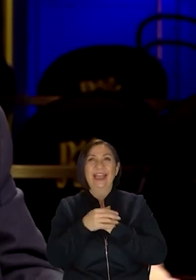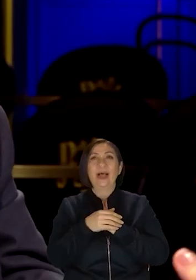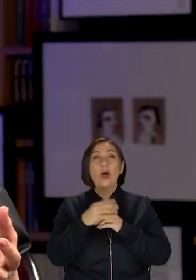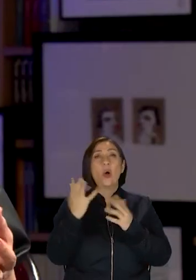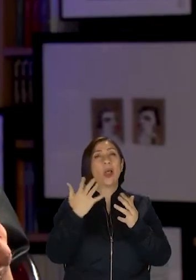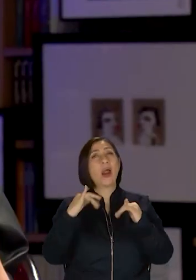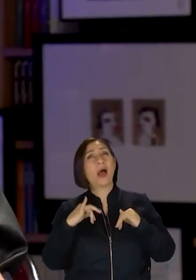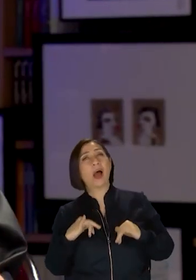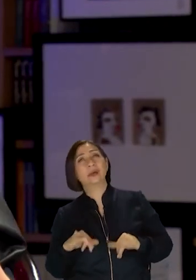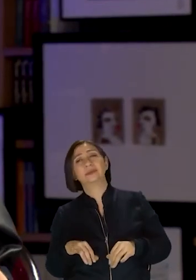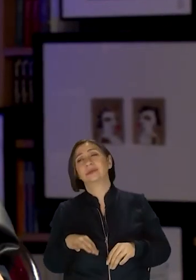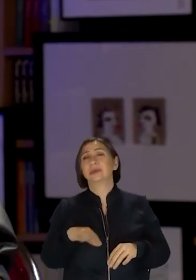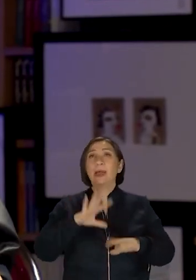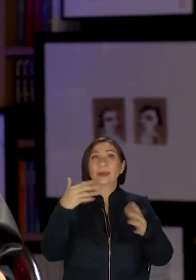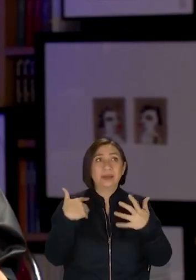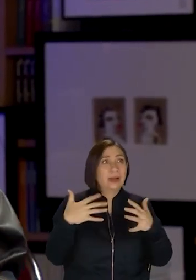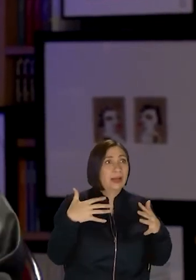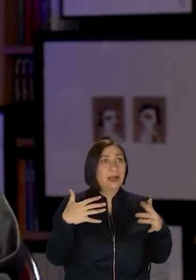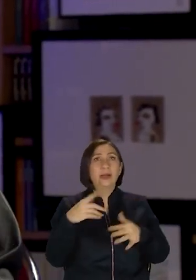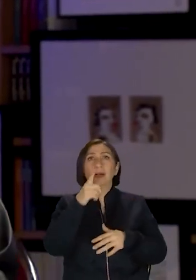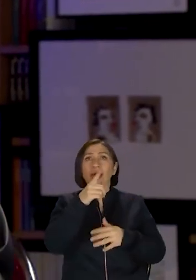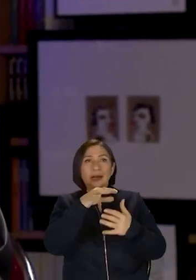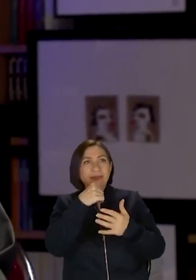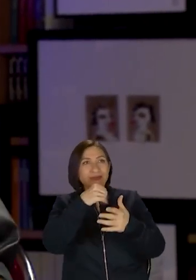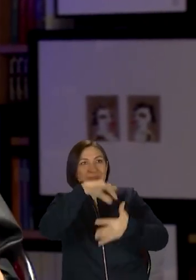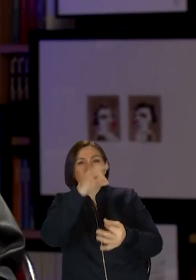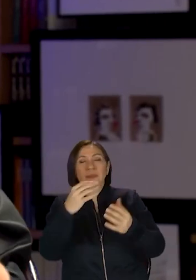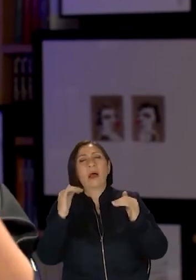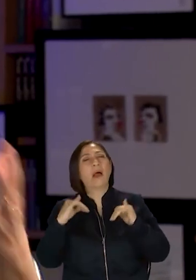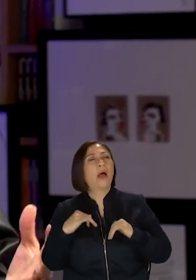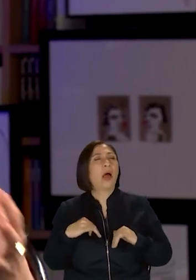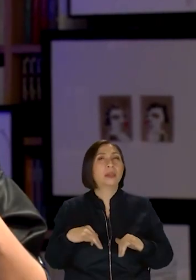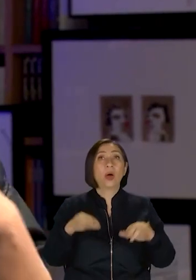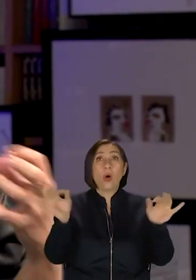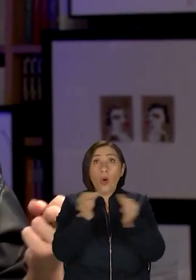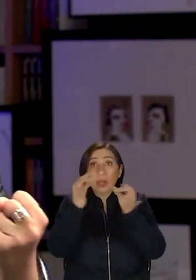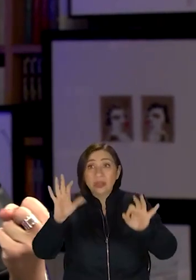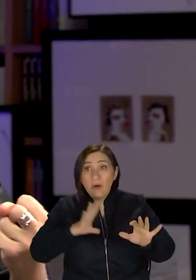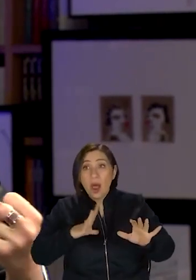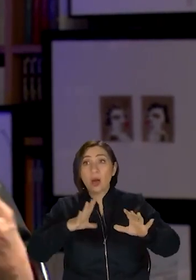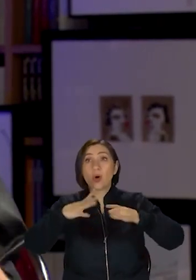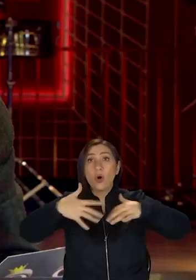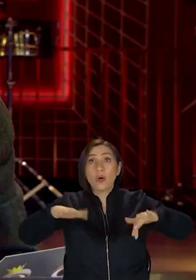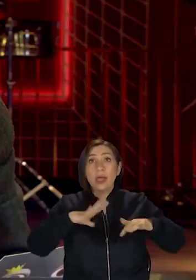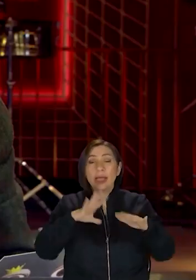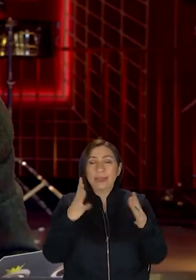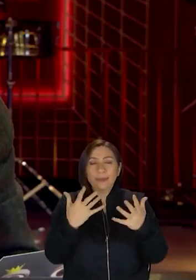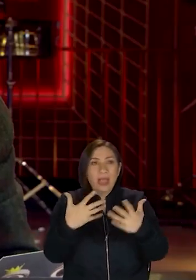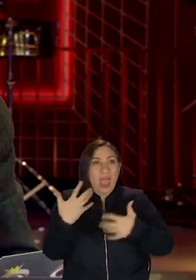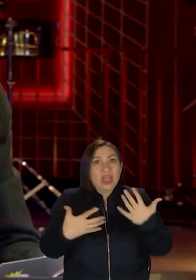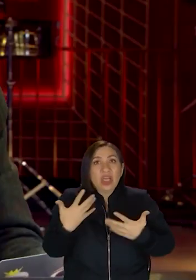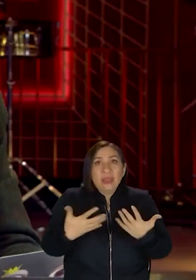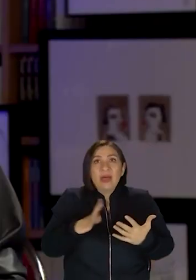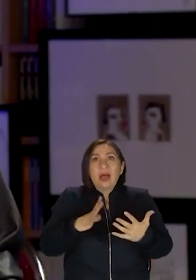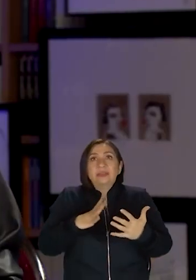O kadar rahat ki böyle hepimiz tir tir titriyoruz. Bir de yani hani koro, orkestra, niye her şey. Niye tir tir titriyorsun? Yani gergin,